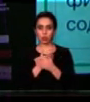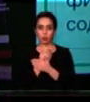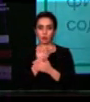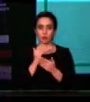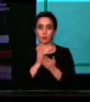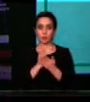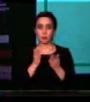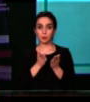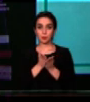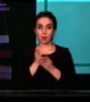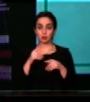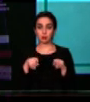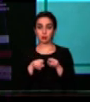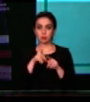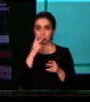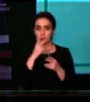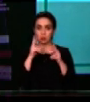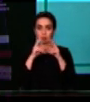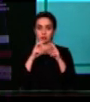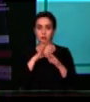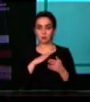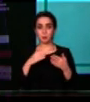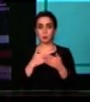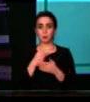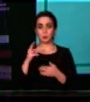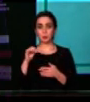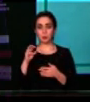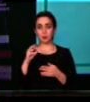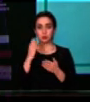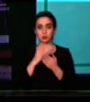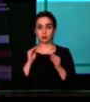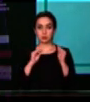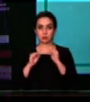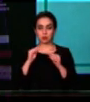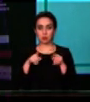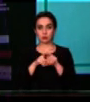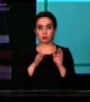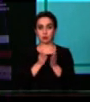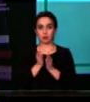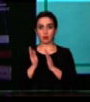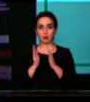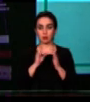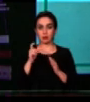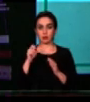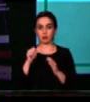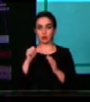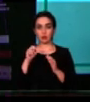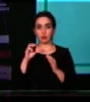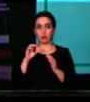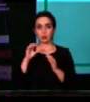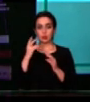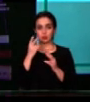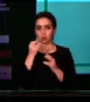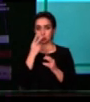методы. Также мы с вами рассмотрели метод системы шифрования, метод сдвига алфавита Гая Юлия Цезаря.